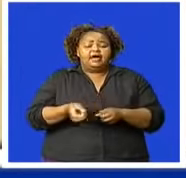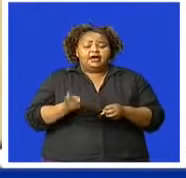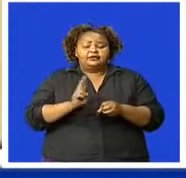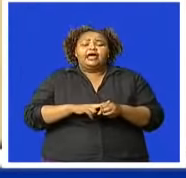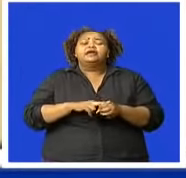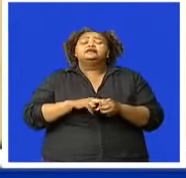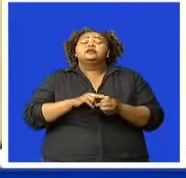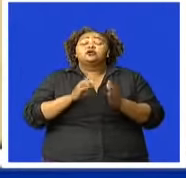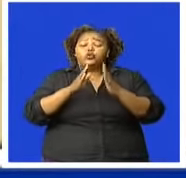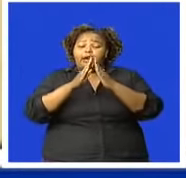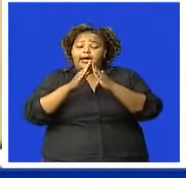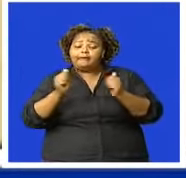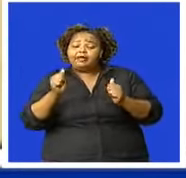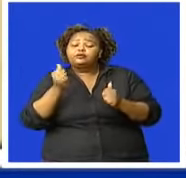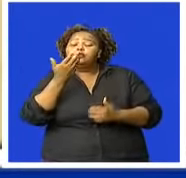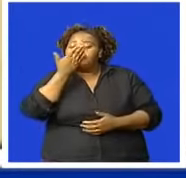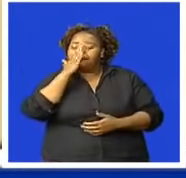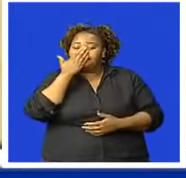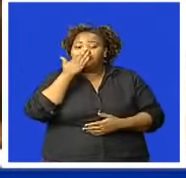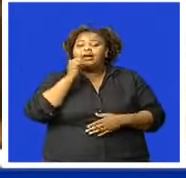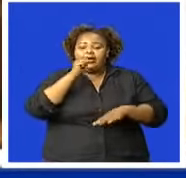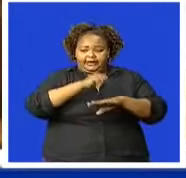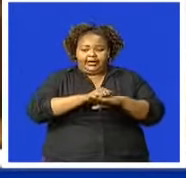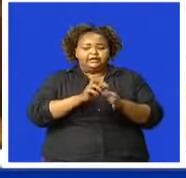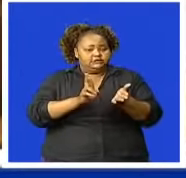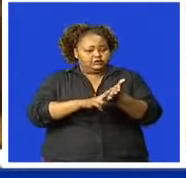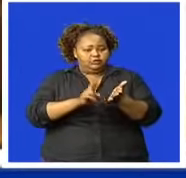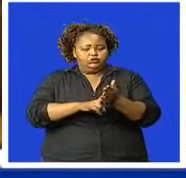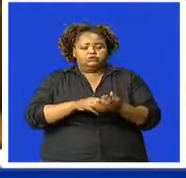kungikhani ke sitawubona ukuthi siphuma nani